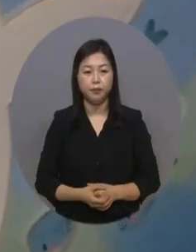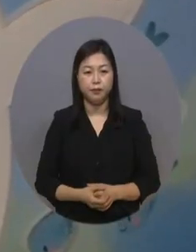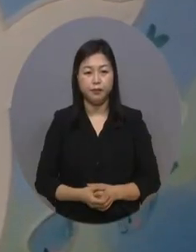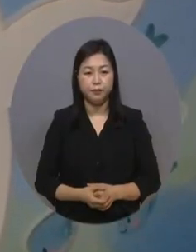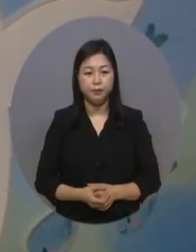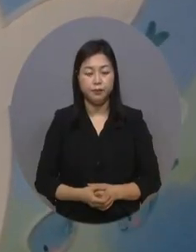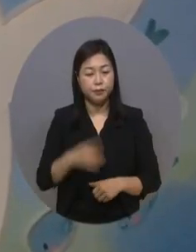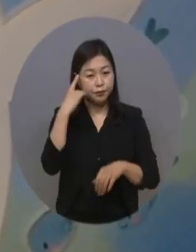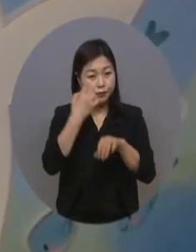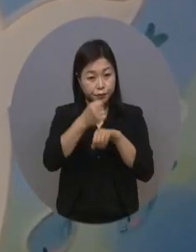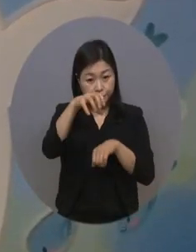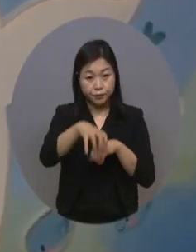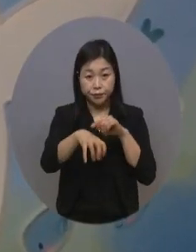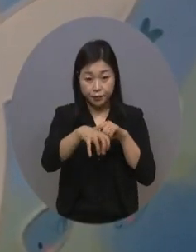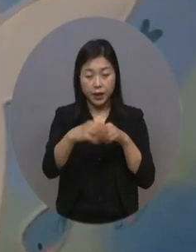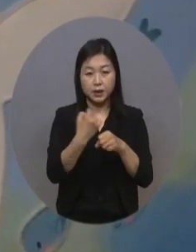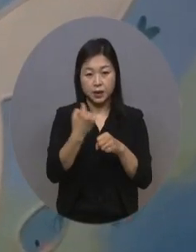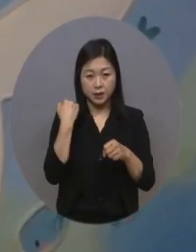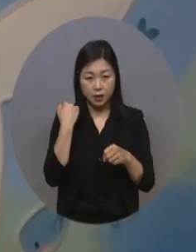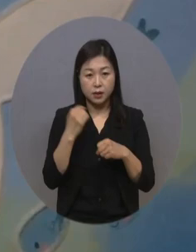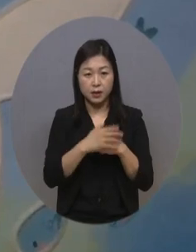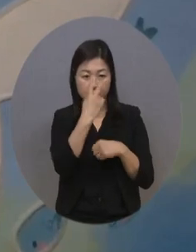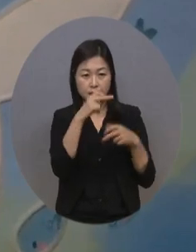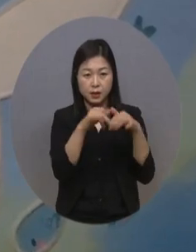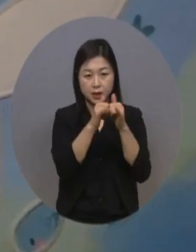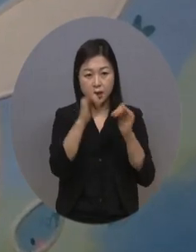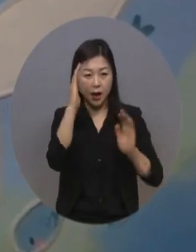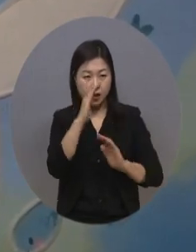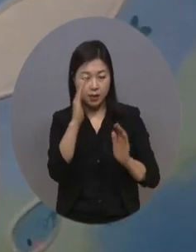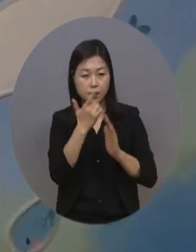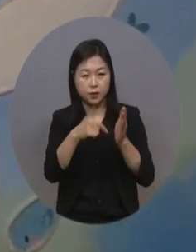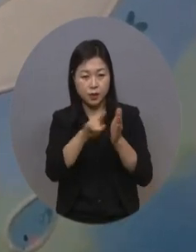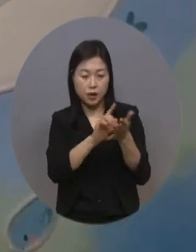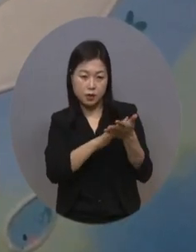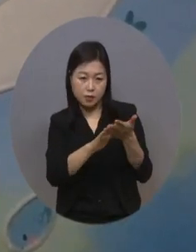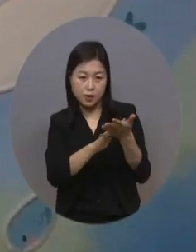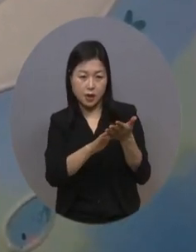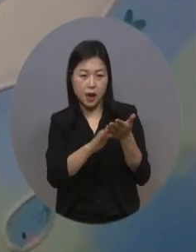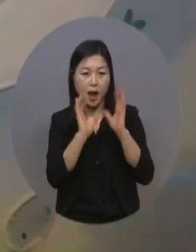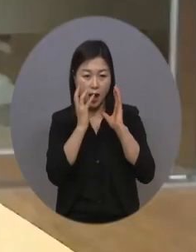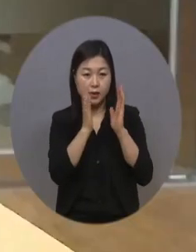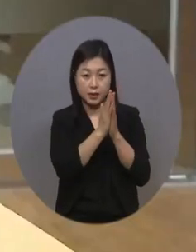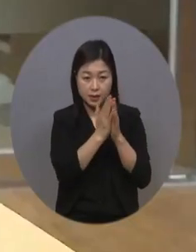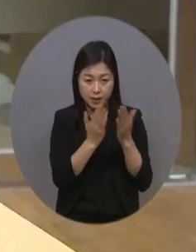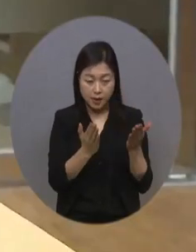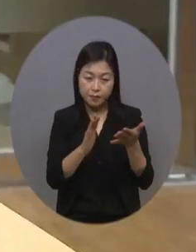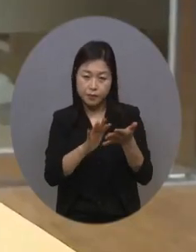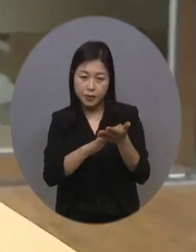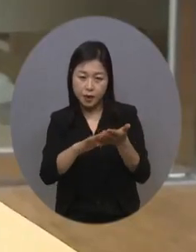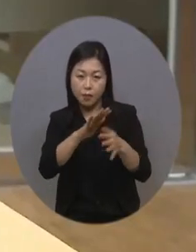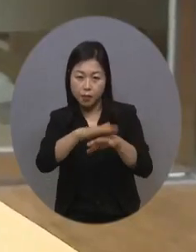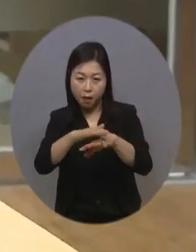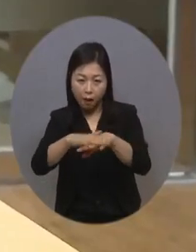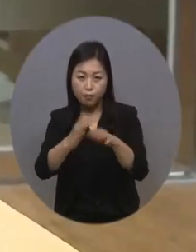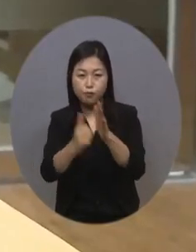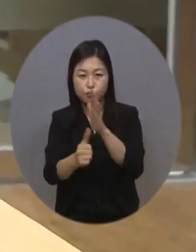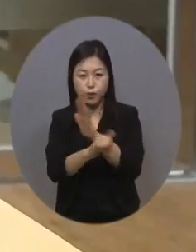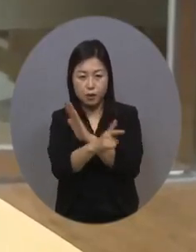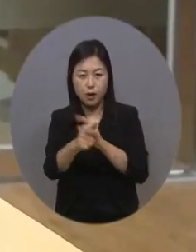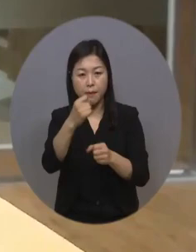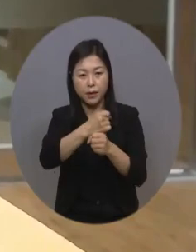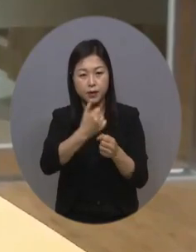국립해양문화재연구소는 지난해 시각장애인 학생들에게 점자 동화책과 체험 촉각 교구를 제작해